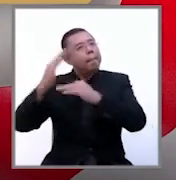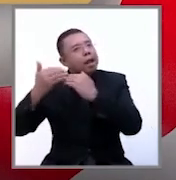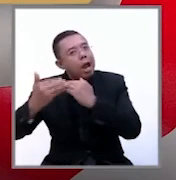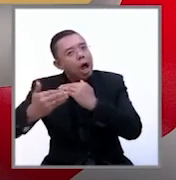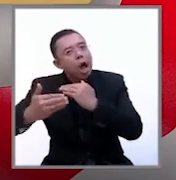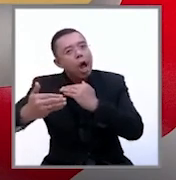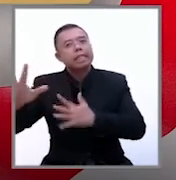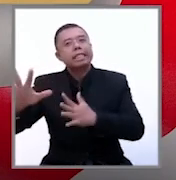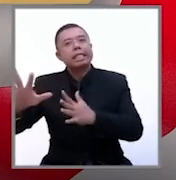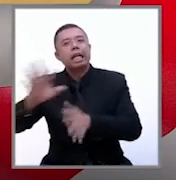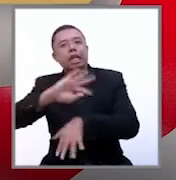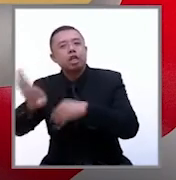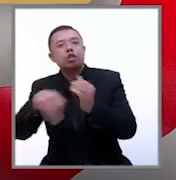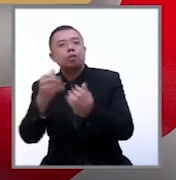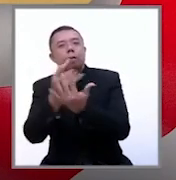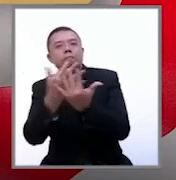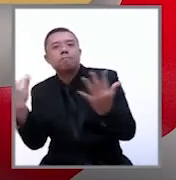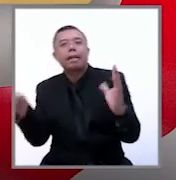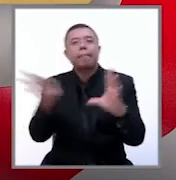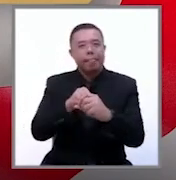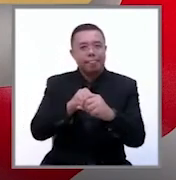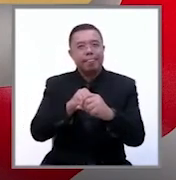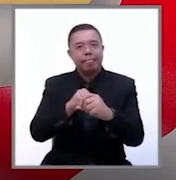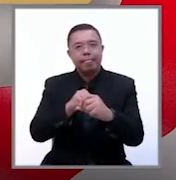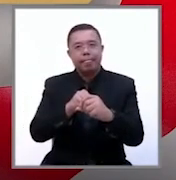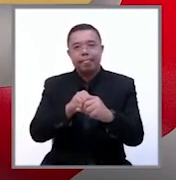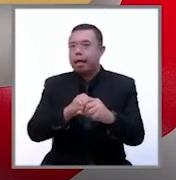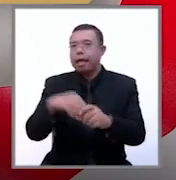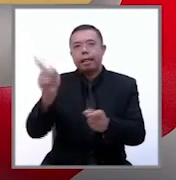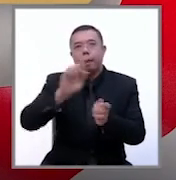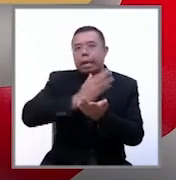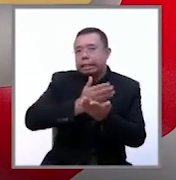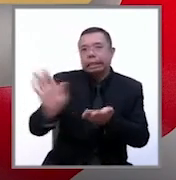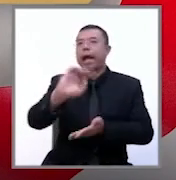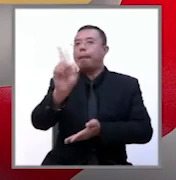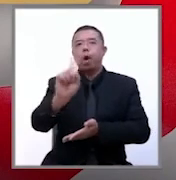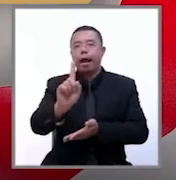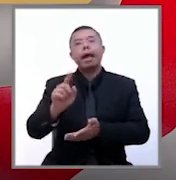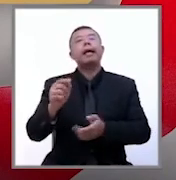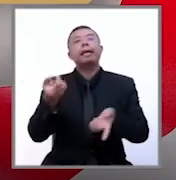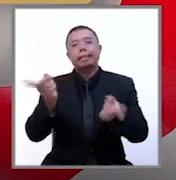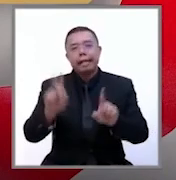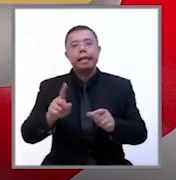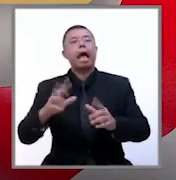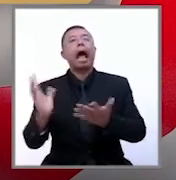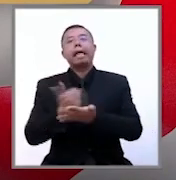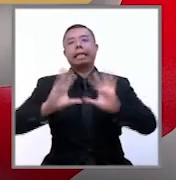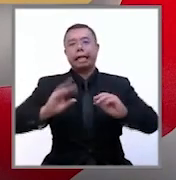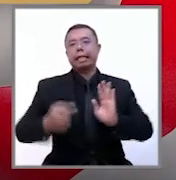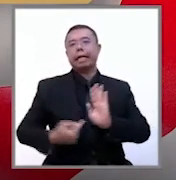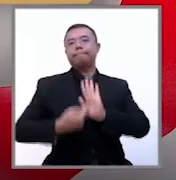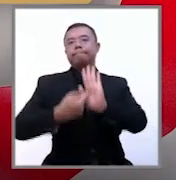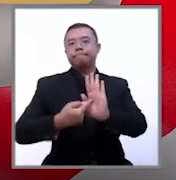agar melibatkan semua pihak yang ada tidak ada satuun yang tertinggal sehingga produksi yang kita Munculkan